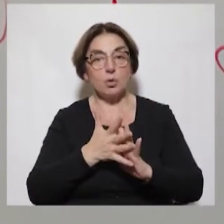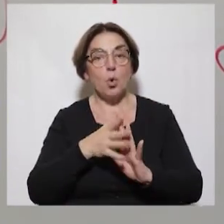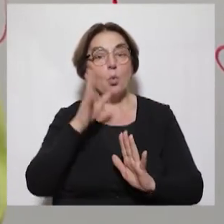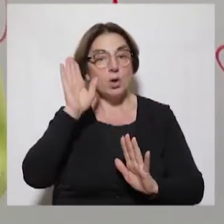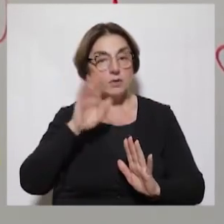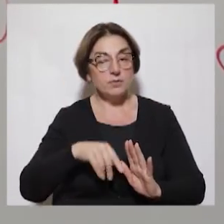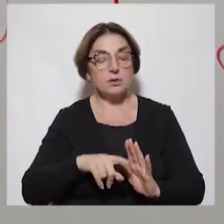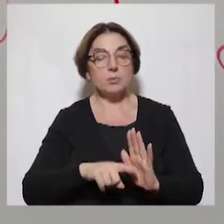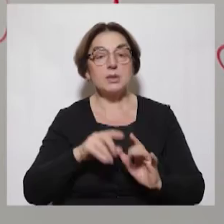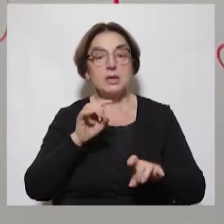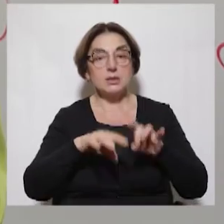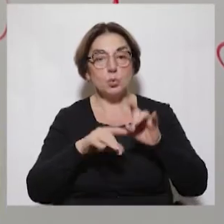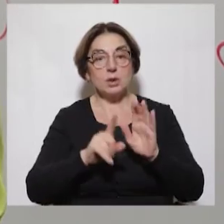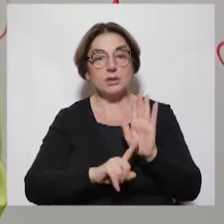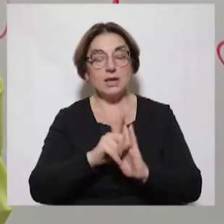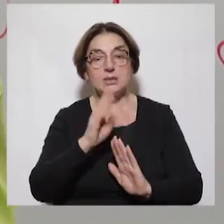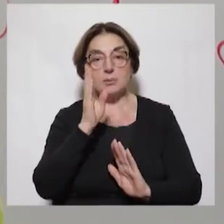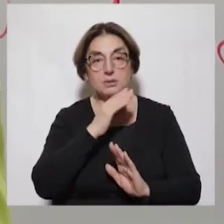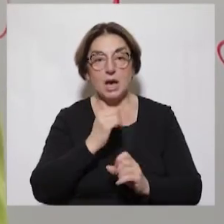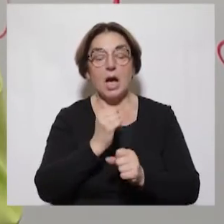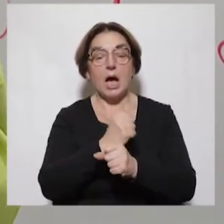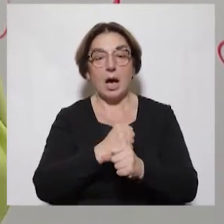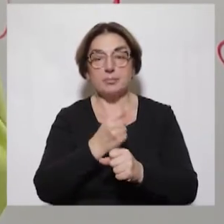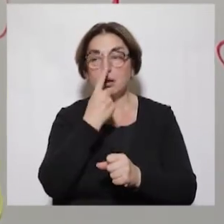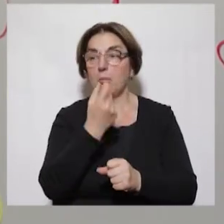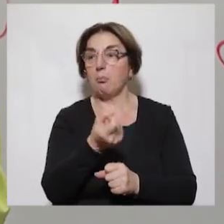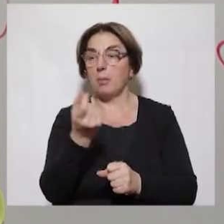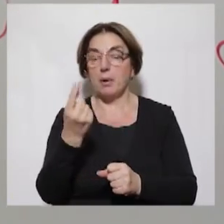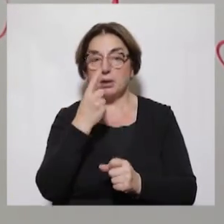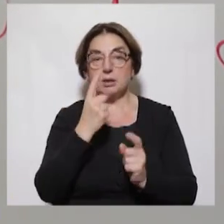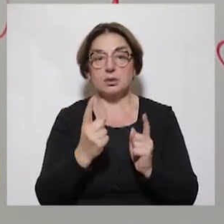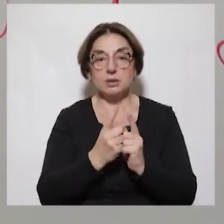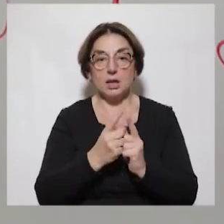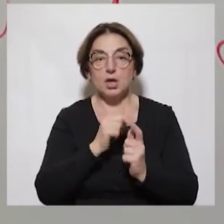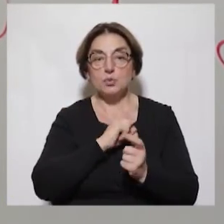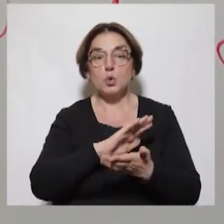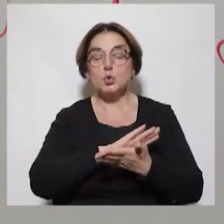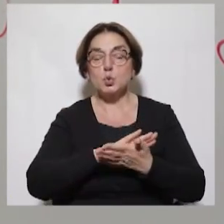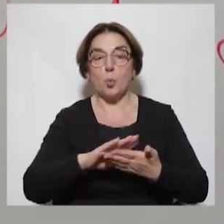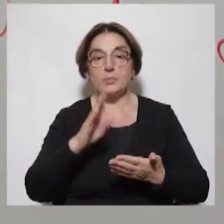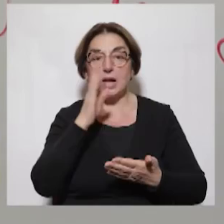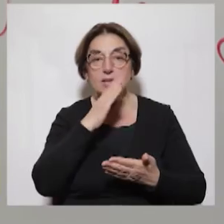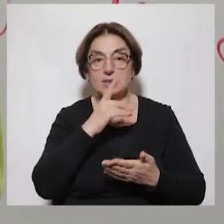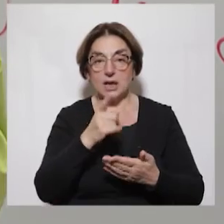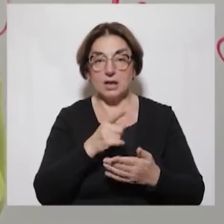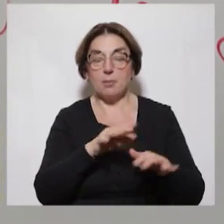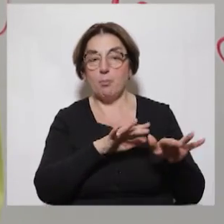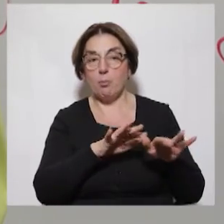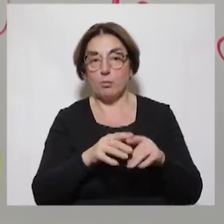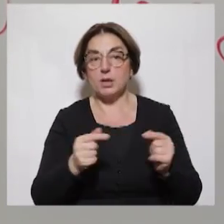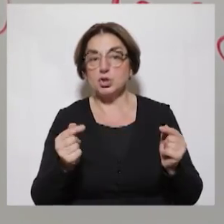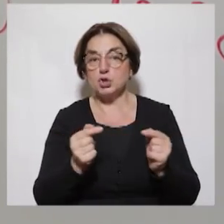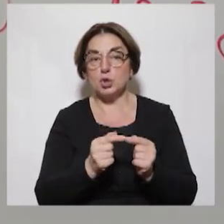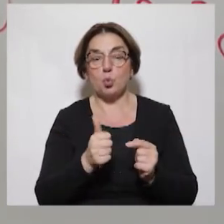იხდება წყალი. თქვენ ალბათ ძალიან ხშირად შეგიძენიათ სააფთიაქო სივრცეში გამოხდილი წყალი. ნებისმიერ შემთხვევაში გამოხდილი წყლის